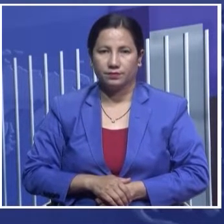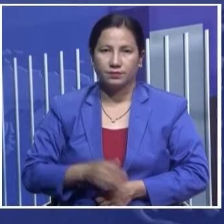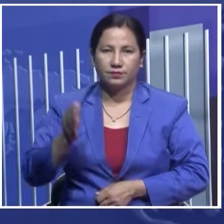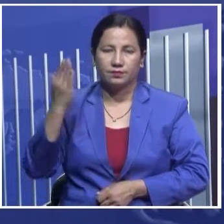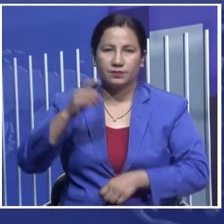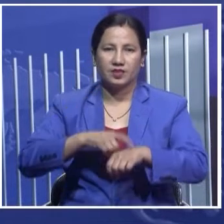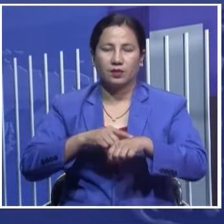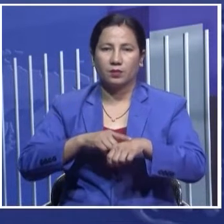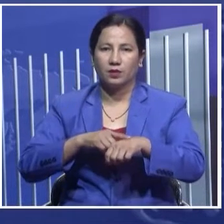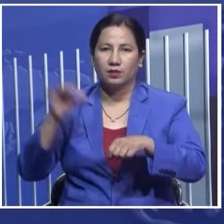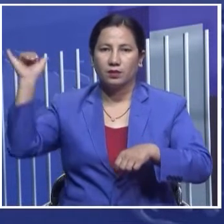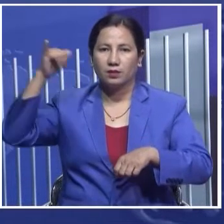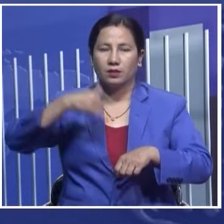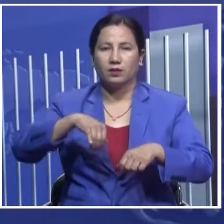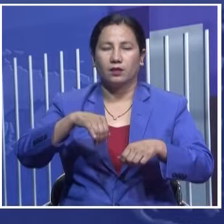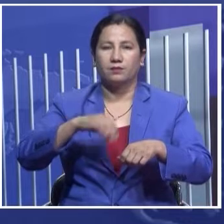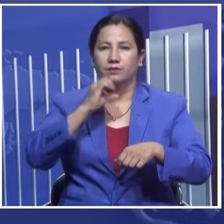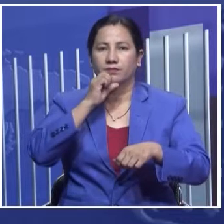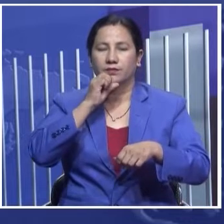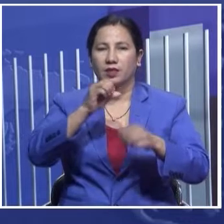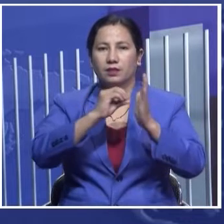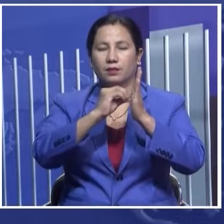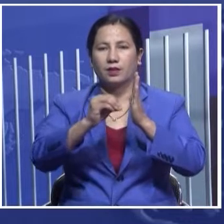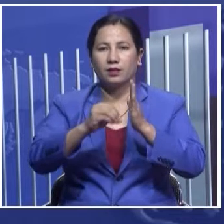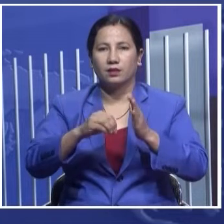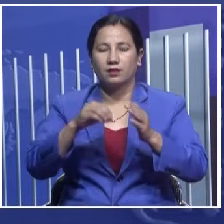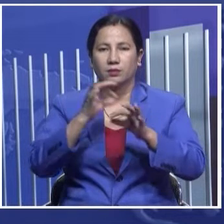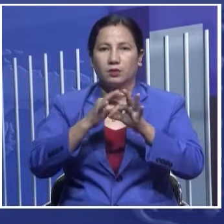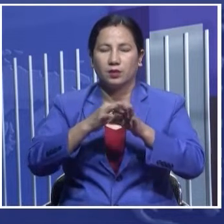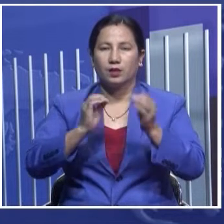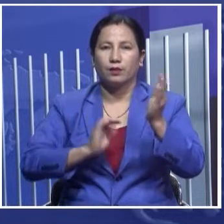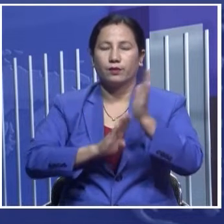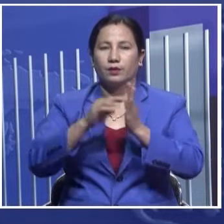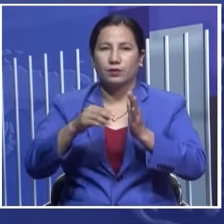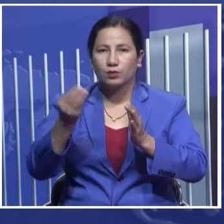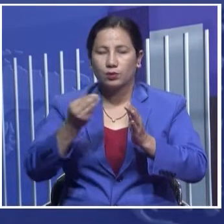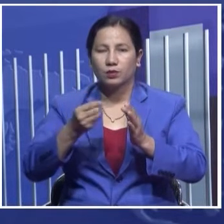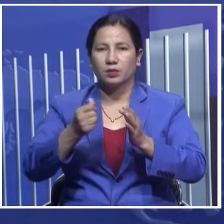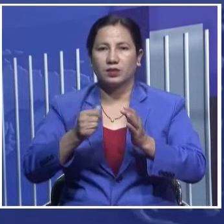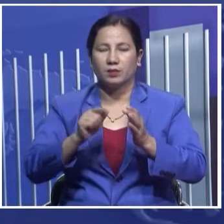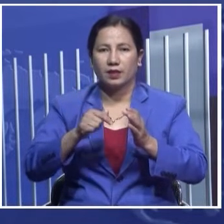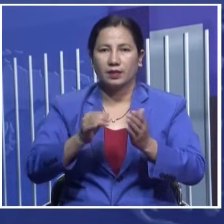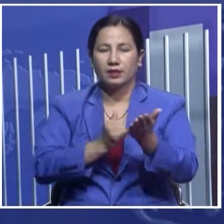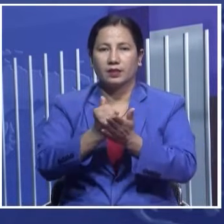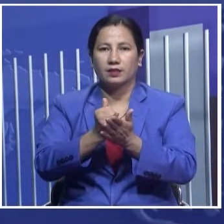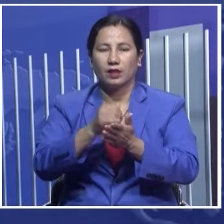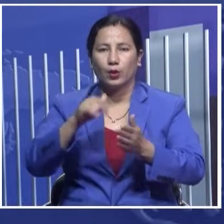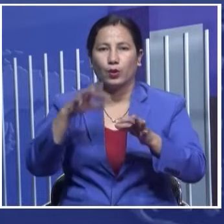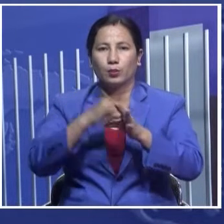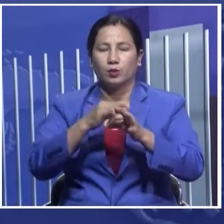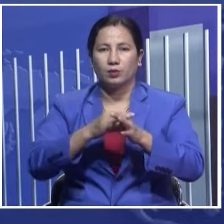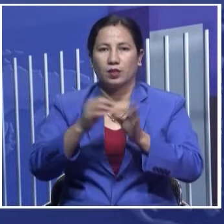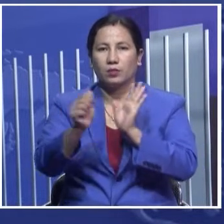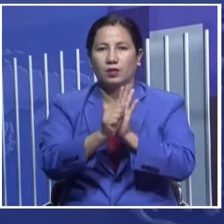पछिल्लो समय डडेलधुरामा बाख्रा पालन व्यवसाय फस्टाउँदै गएको छ। थोरै लगानीमा मनग्गी आमदानी हुने भएपछि यहाँका किसान यो